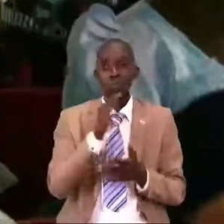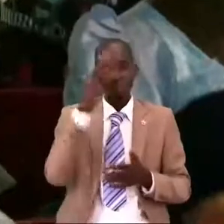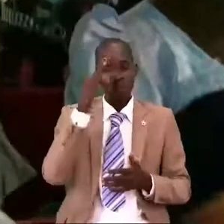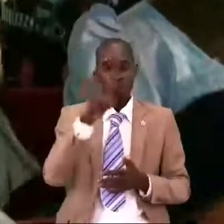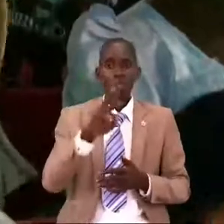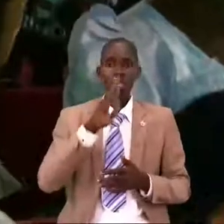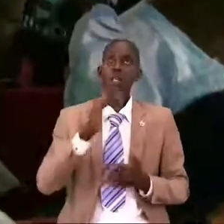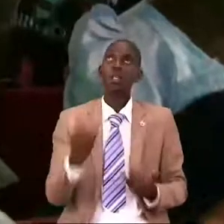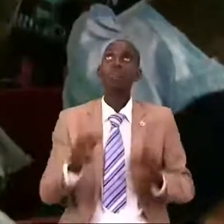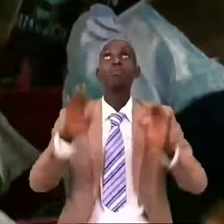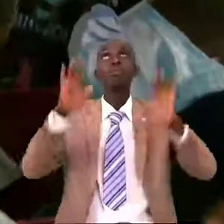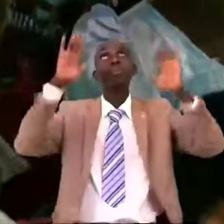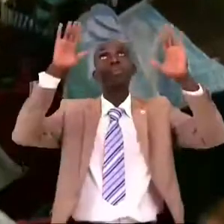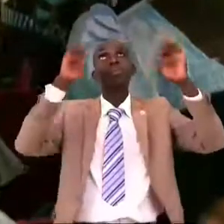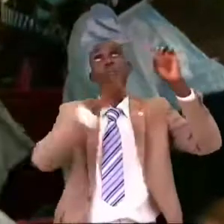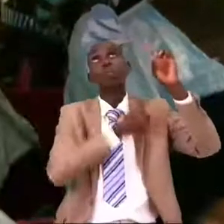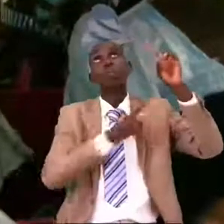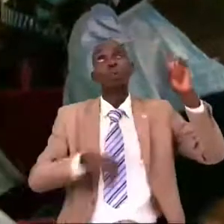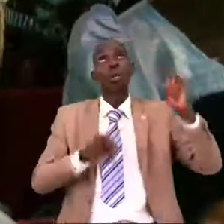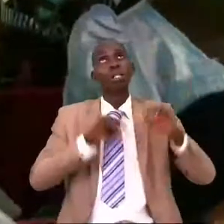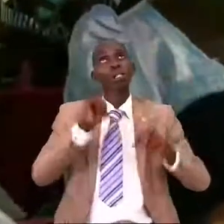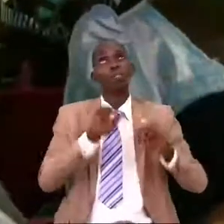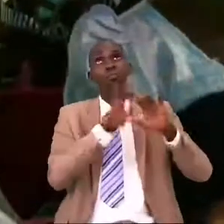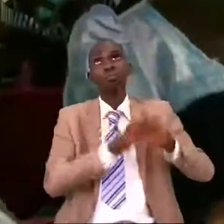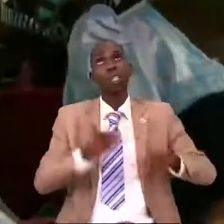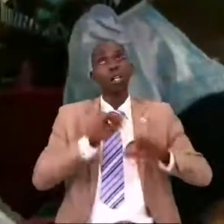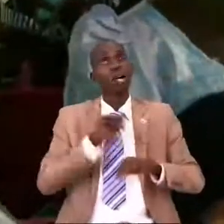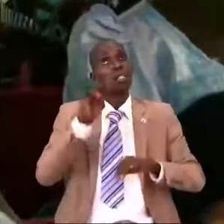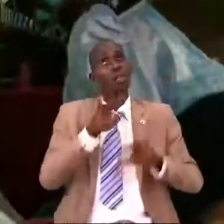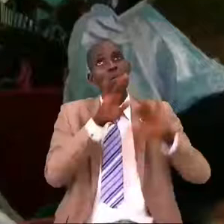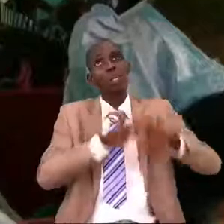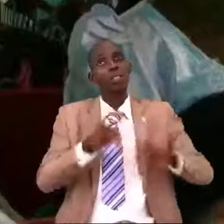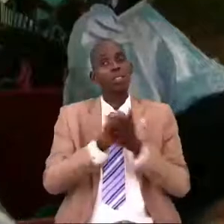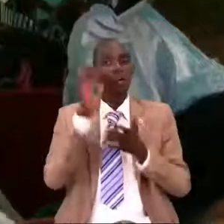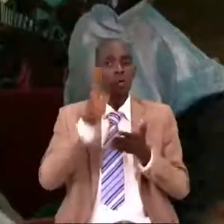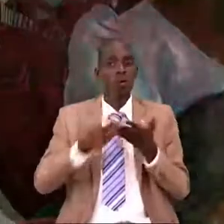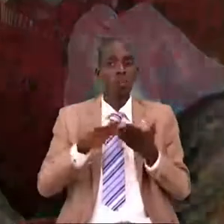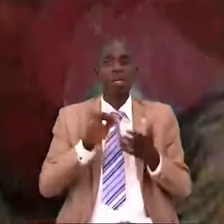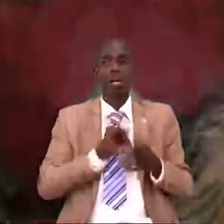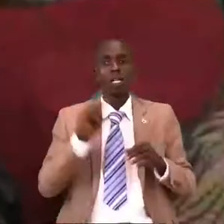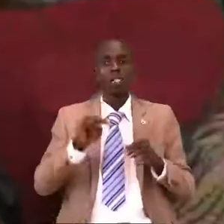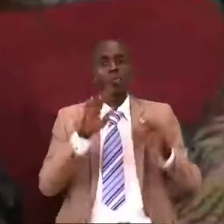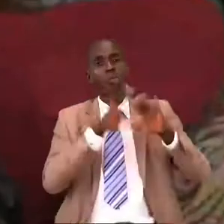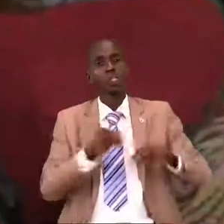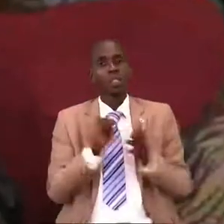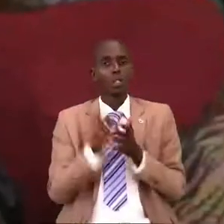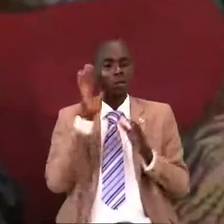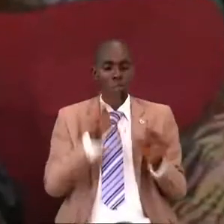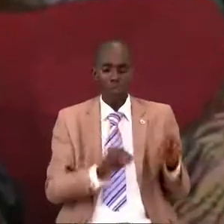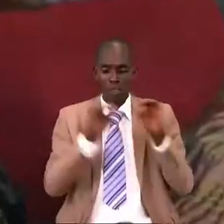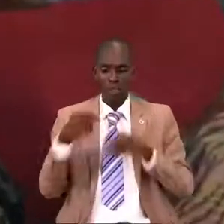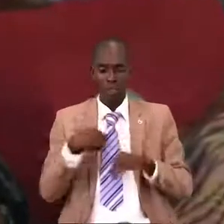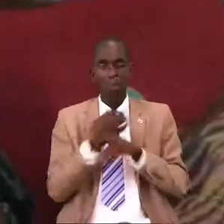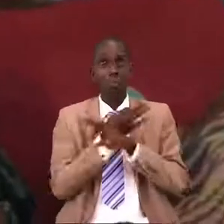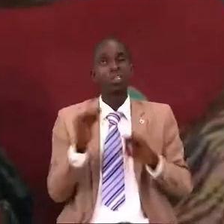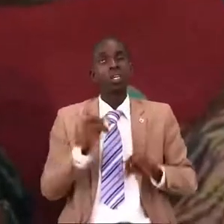pour me pardonner. Je veux la miséricorde qui va m'affranchir. Je veux la miséricorde qui va changer ma vie. J'ai besoin de la miséricorde qui va transformer ma vie.